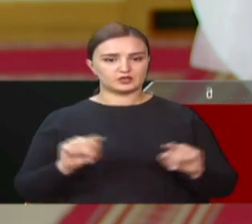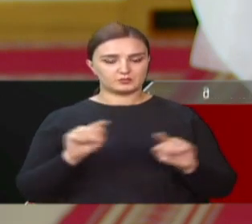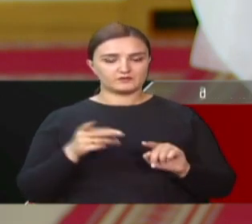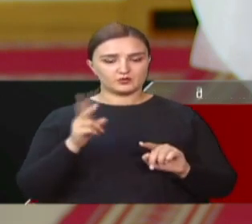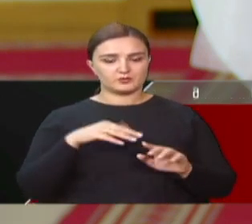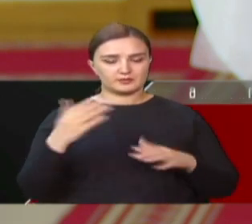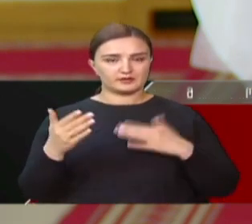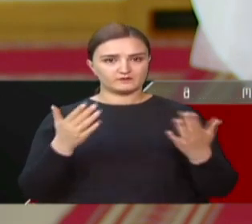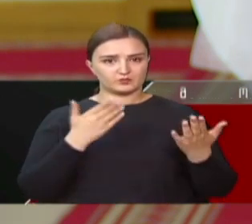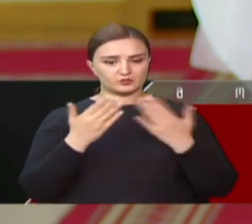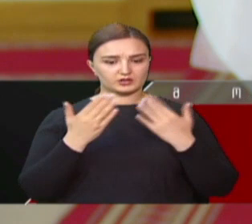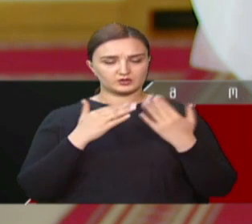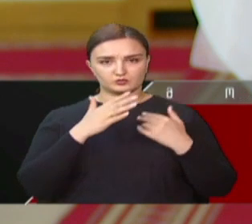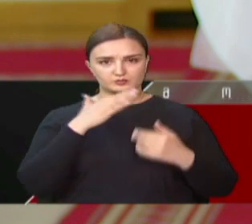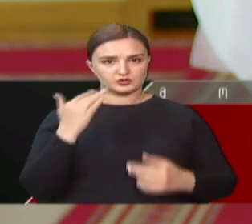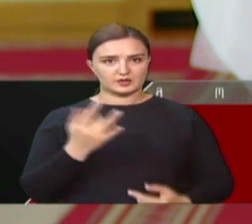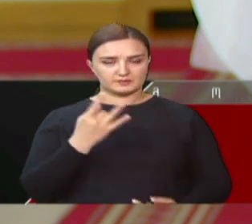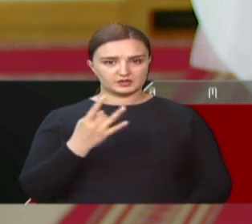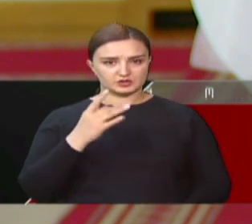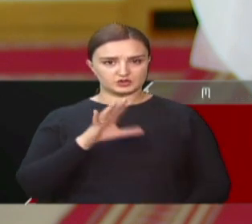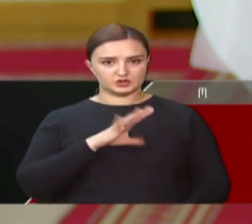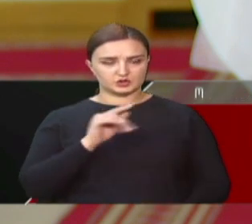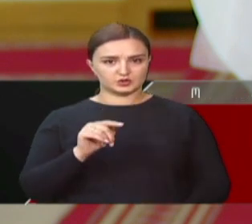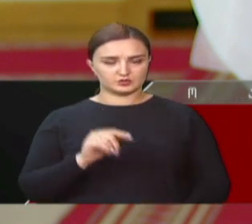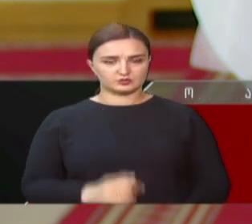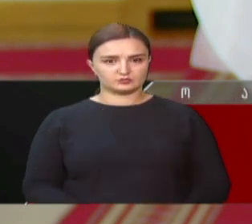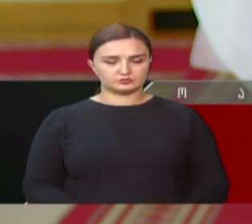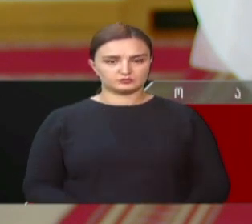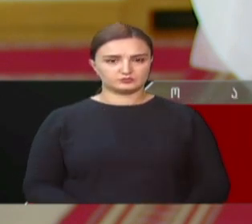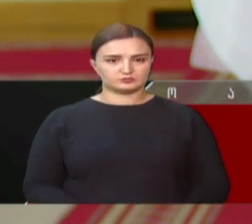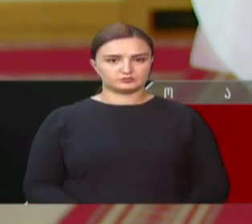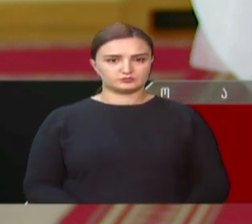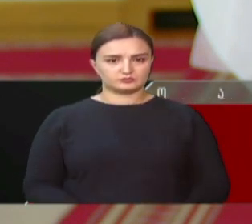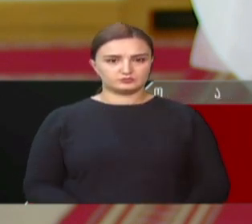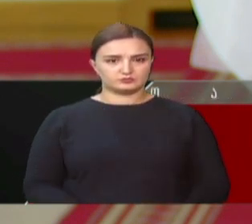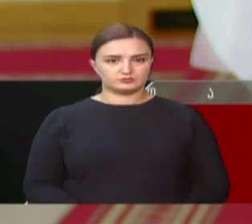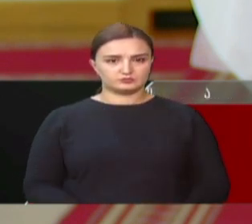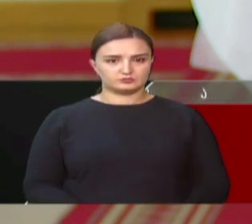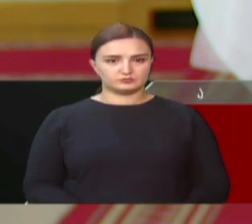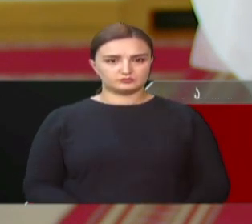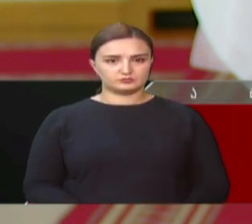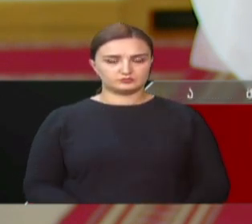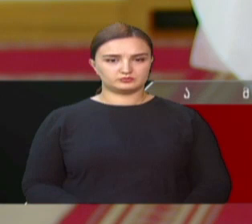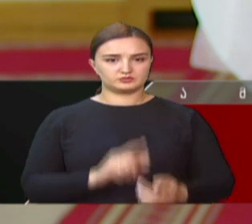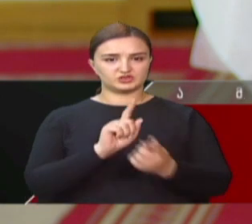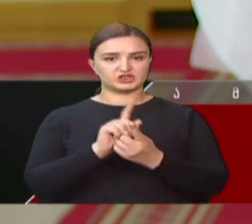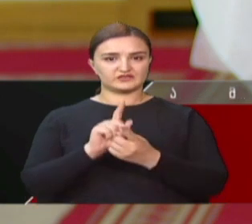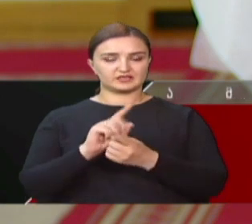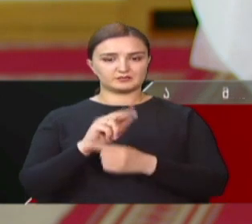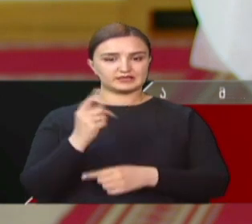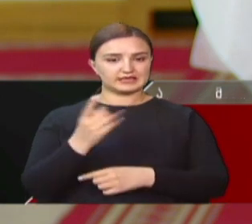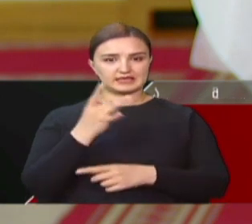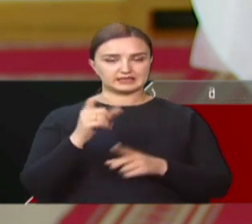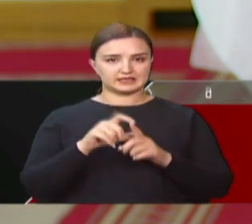ორმხრივ ურთიერთობებში ამდენჯერ იყო, ასე ვთქვათ, ორმხრივ ურთიერთობებში შეხვედრები და ასე შემდეგ ჩვენს მეზობელთან და ერთხელ